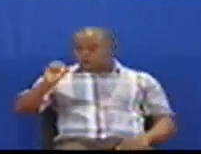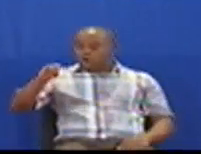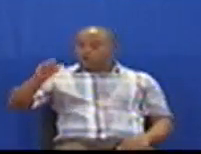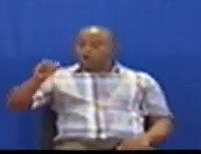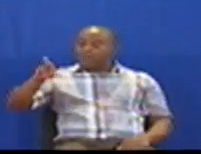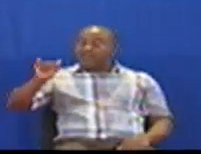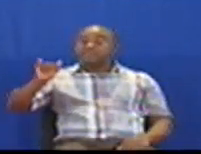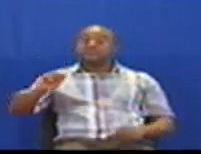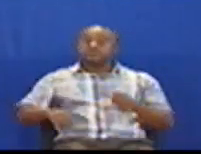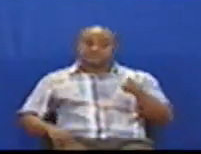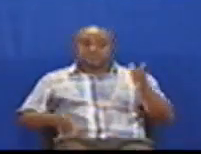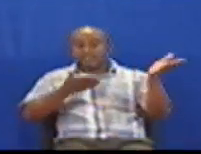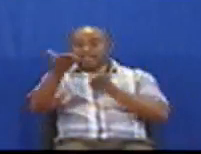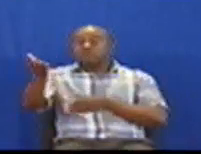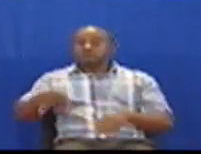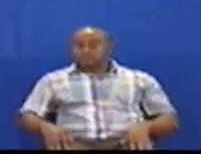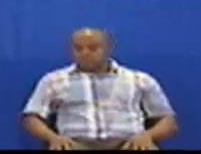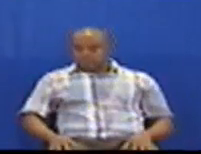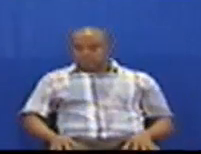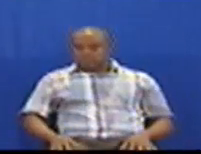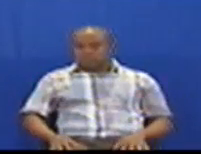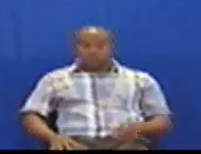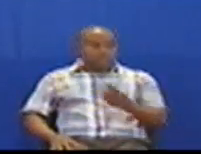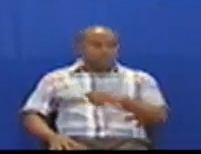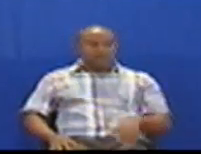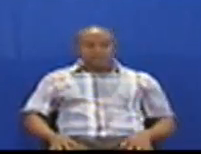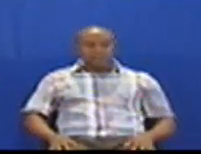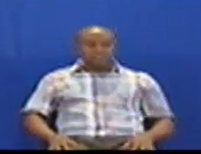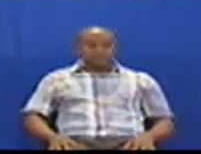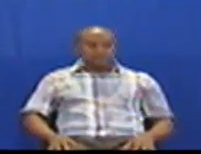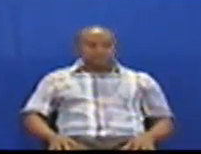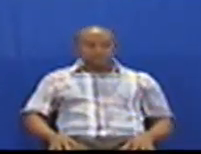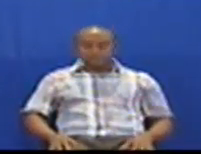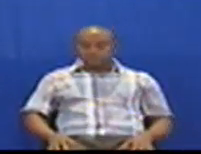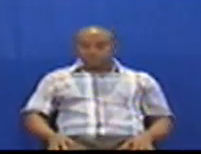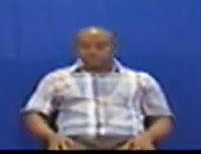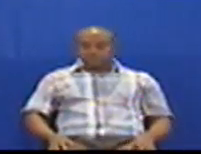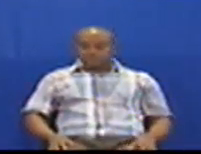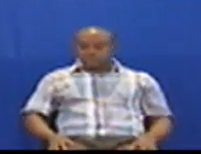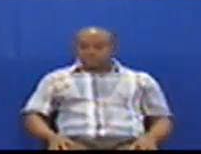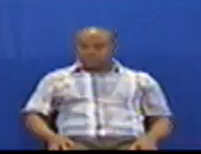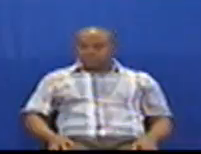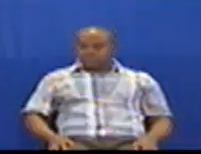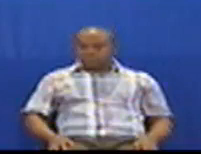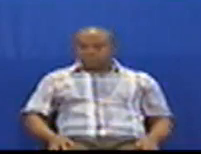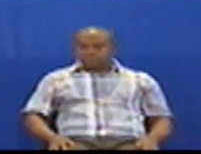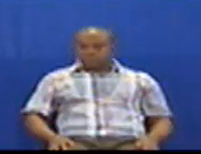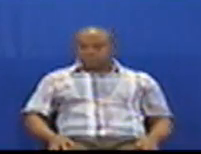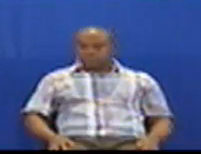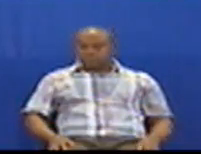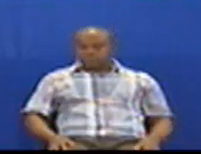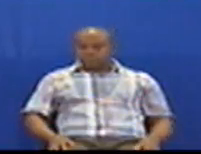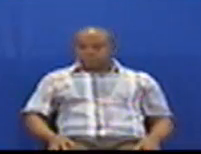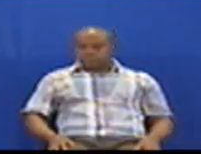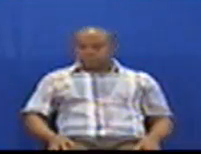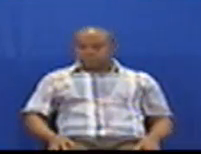mheshimiwa Bona Kamoli. Mheshimiwa Aza Hilal Hamad ajiandae. Mheshimiwa Naibu Spika,